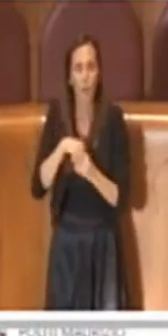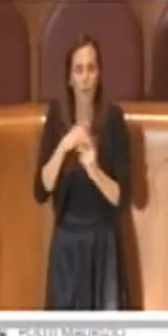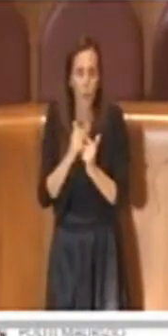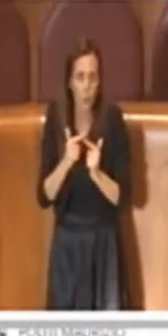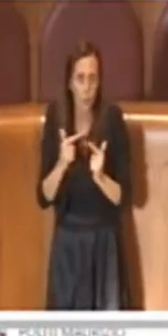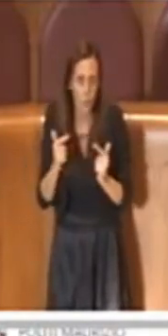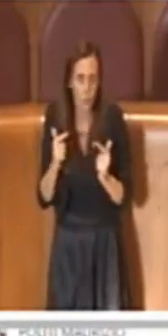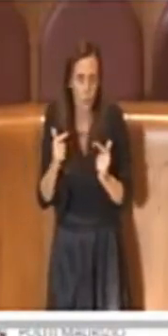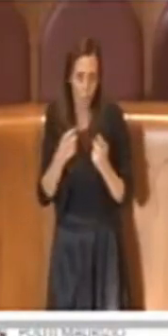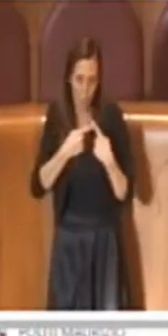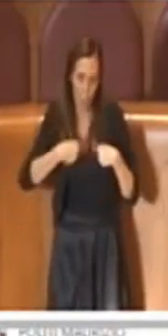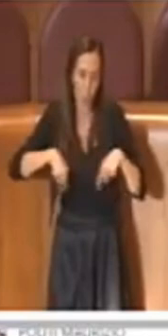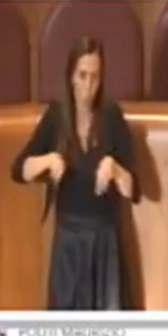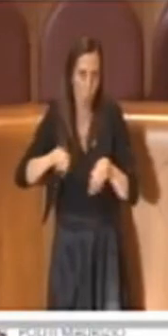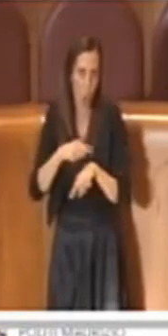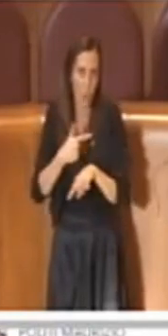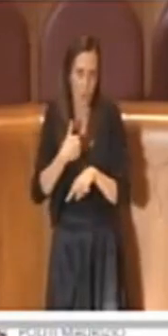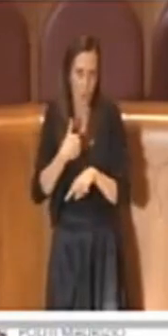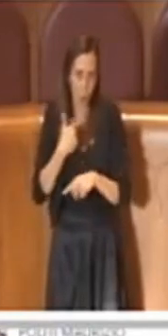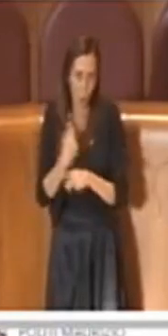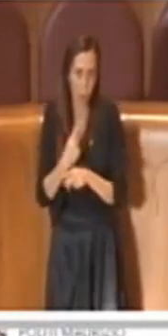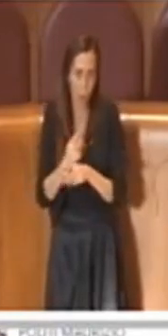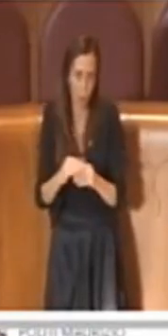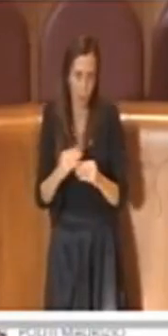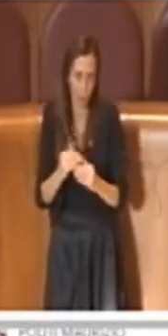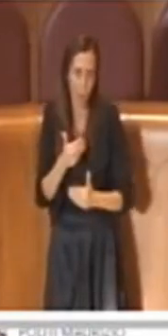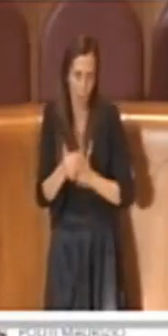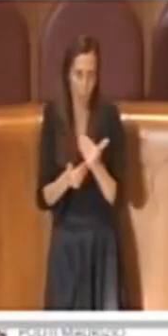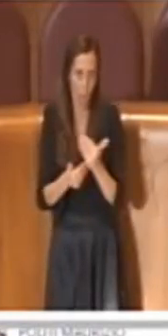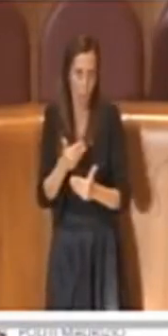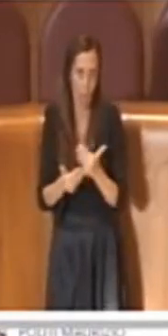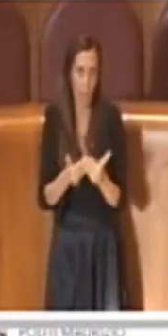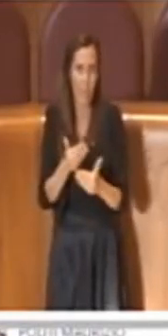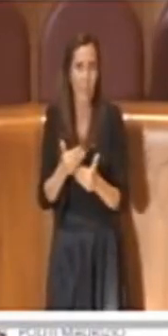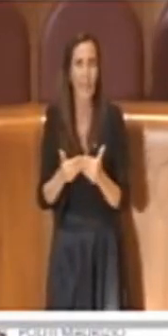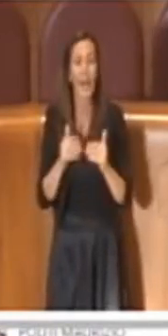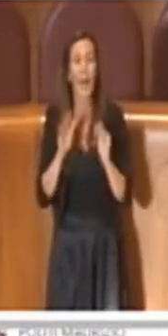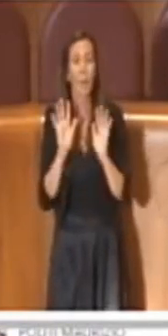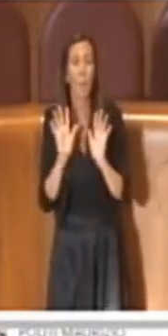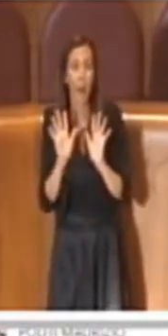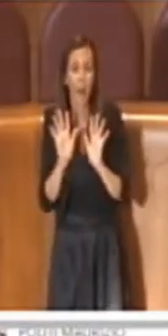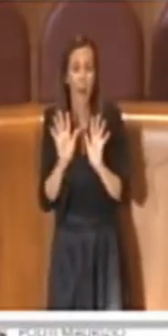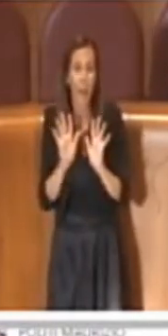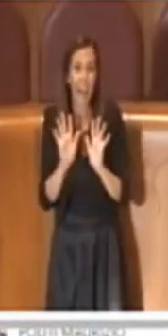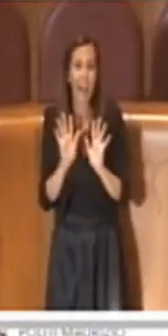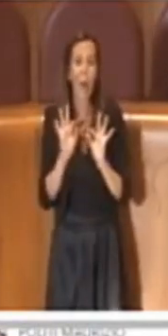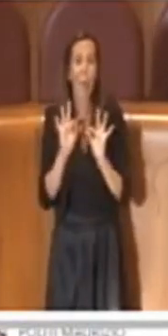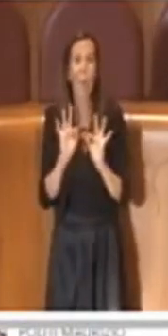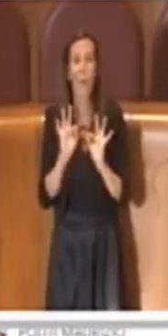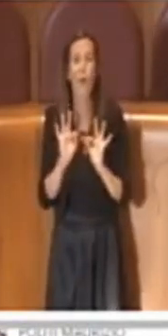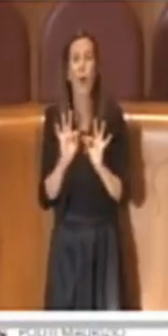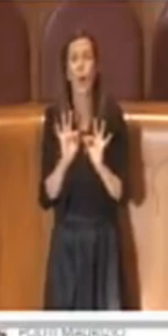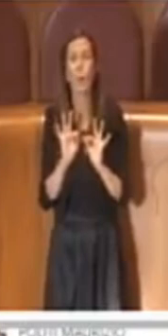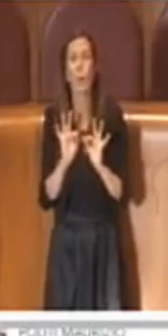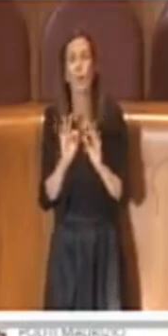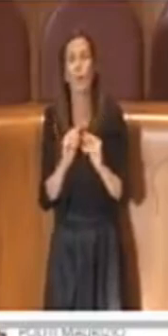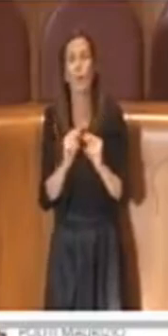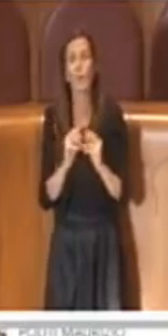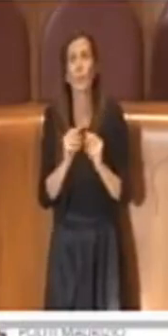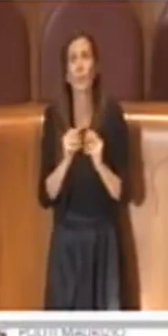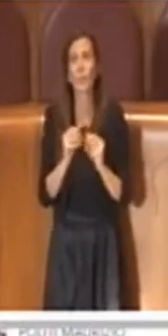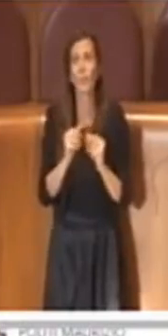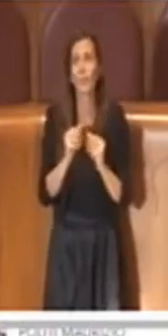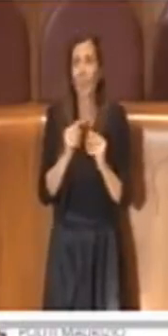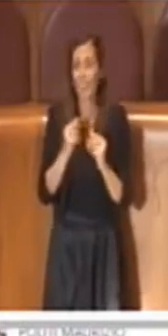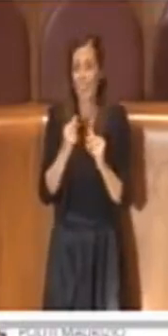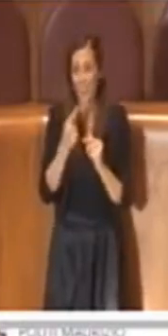onoraria. Stiamo provvedendo a questo. Ma è proprio nella direzione che